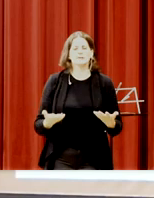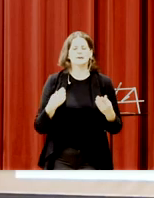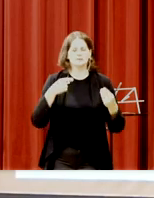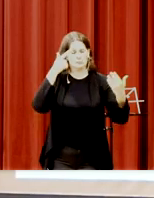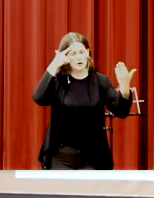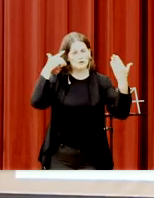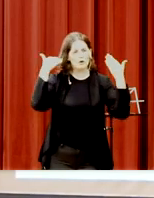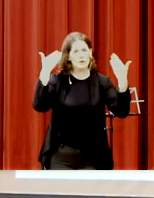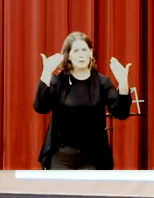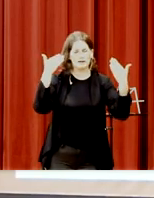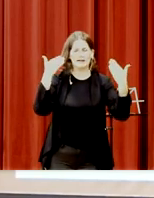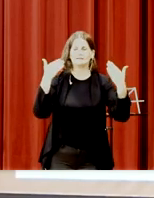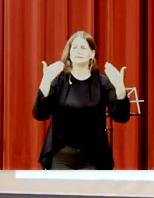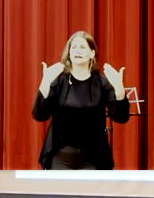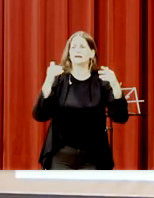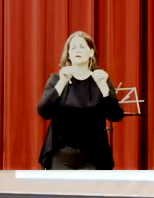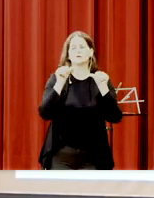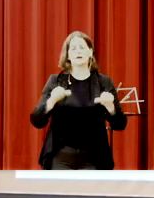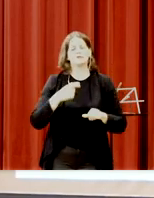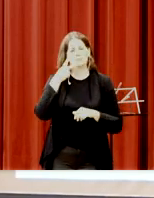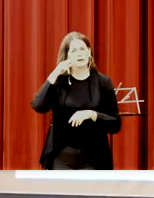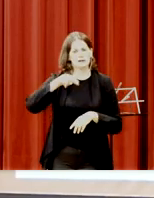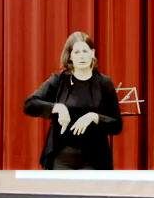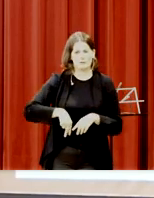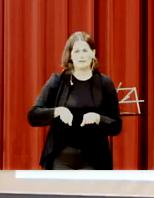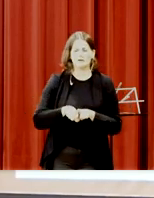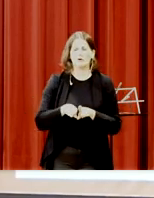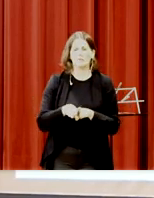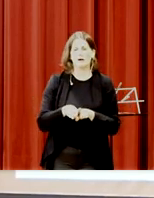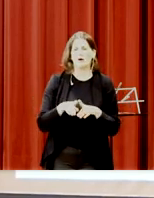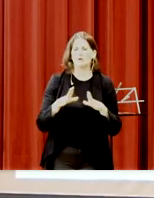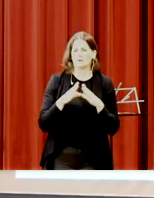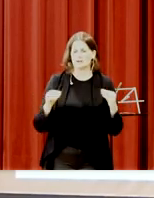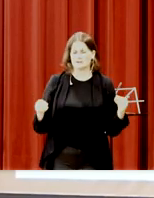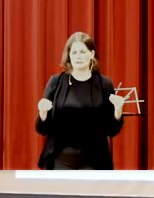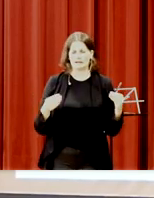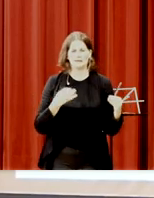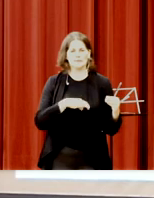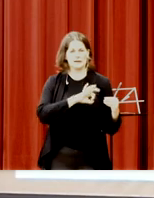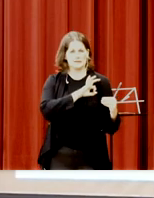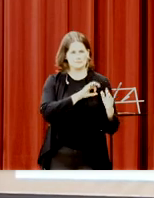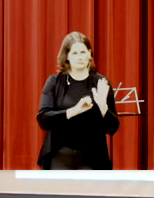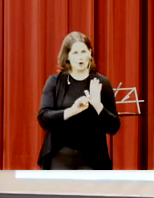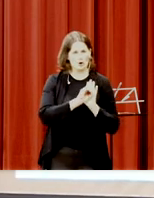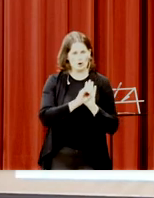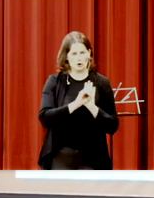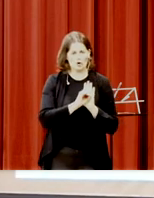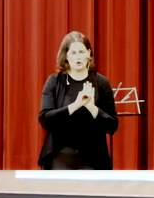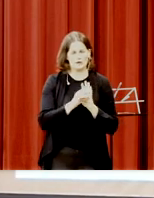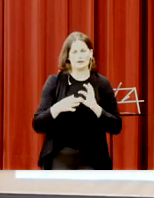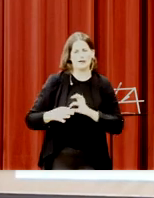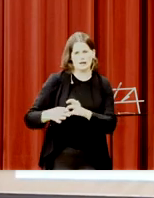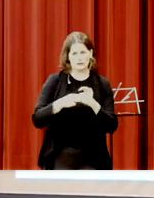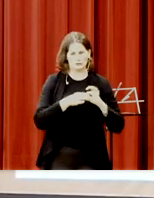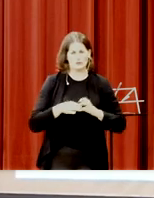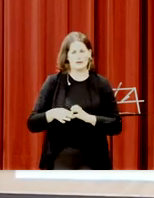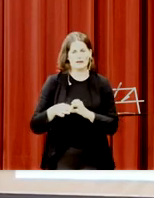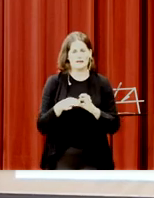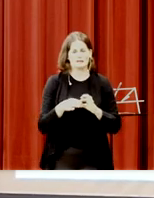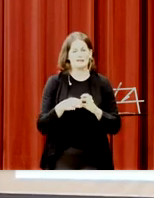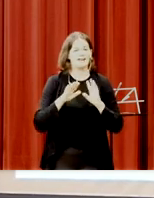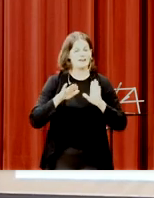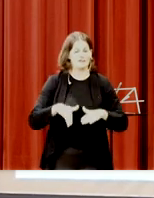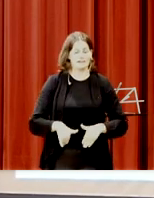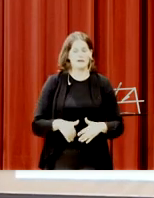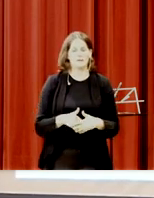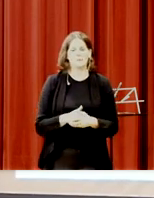ens uneix. I finalment, però no menys important, un reconeixement que any rere any hem de fer i mai me